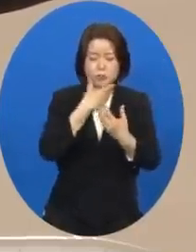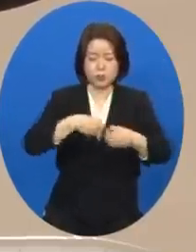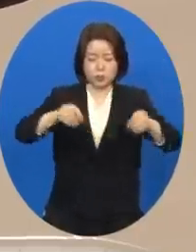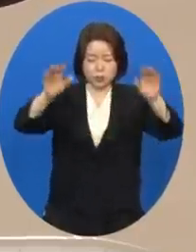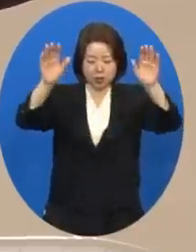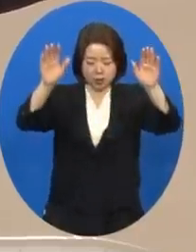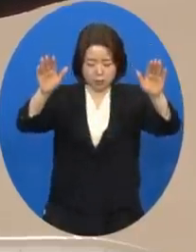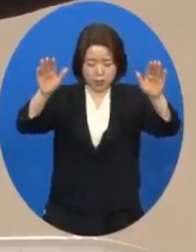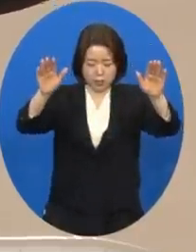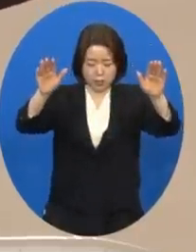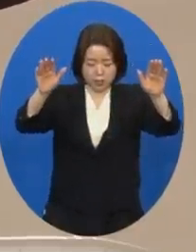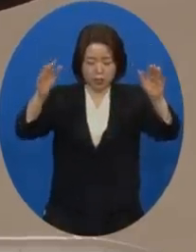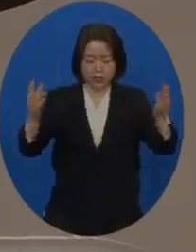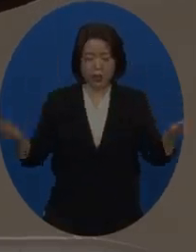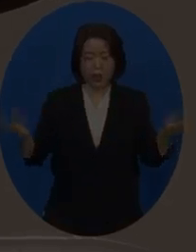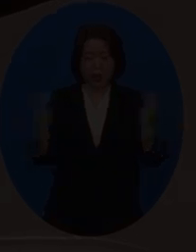없나 이라 아멘